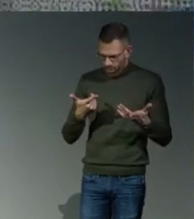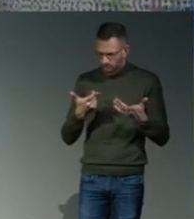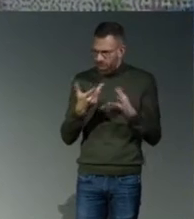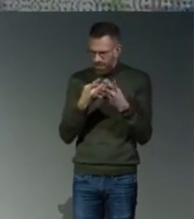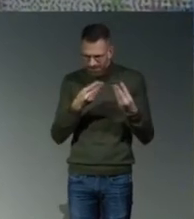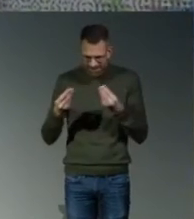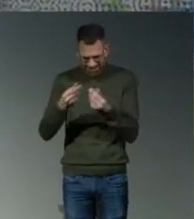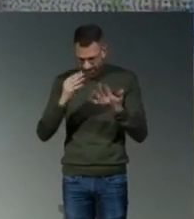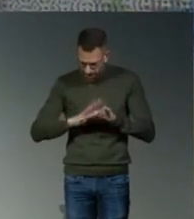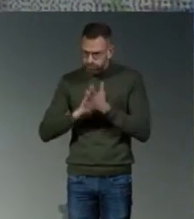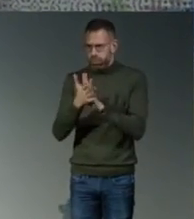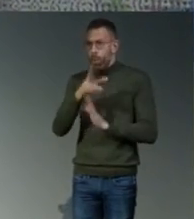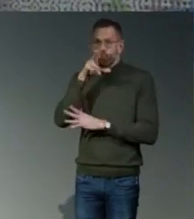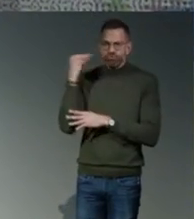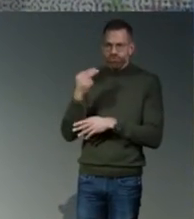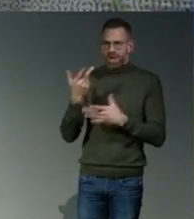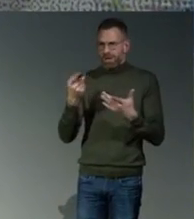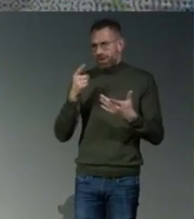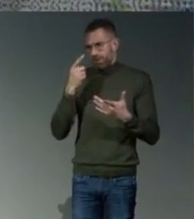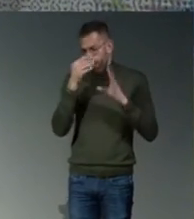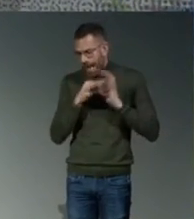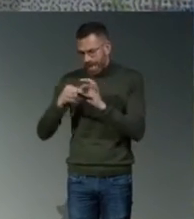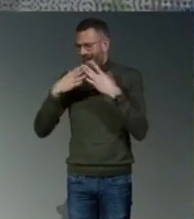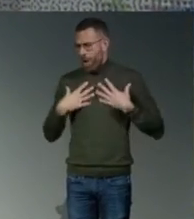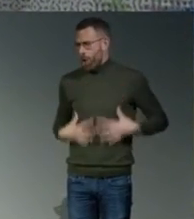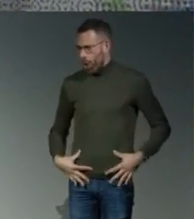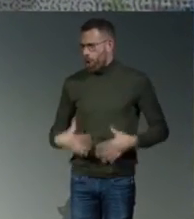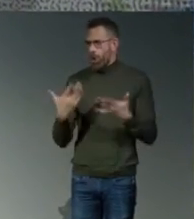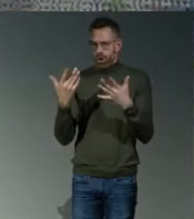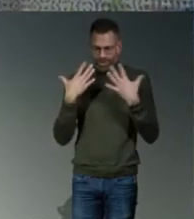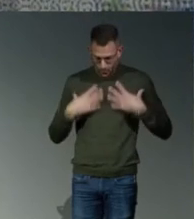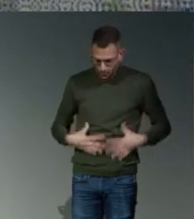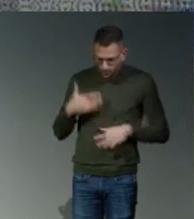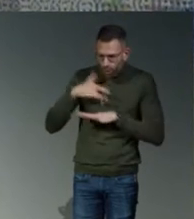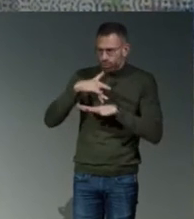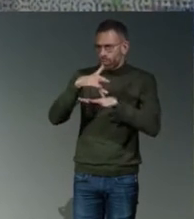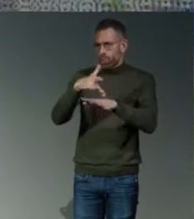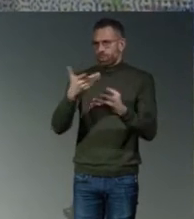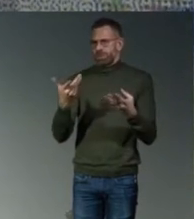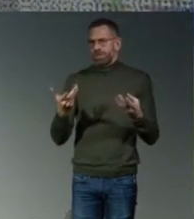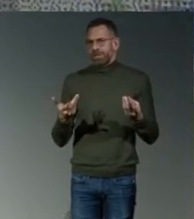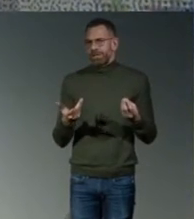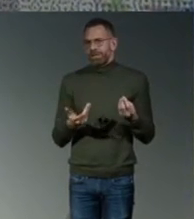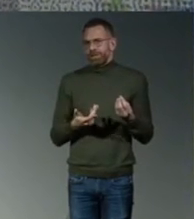matérialité, et donc repasser par le corps notamment et par les épreuves du corps.